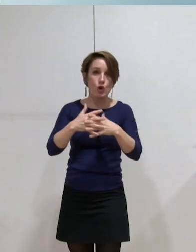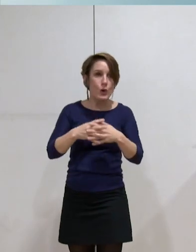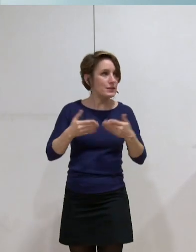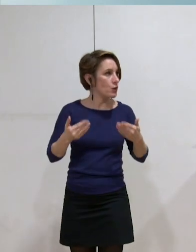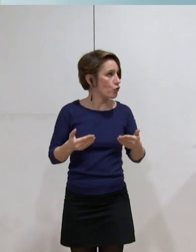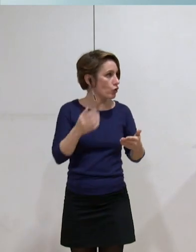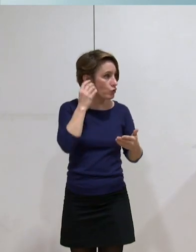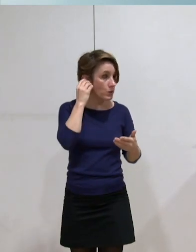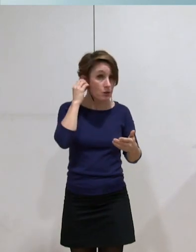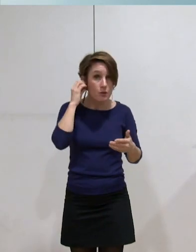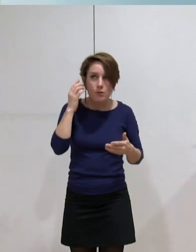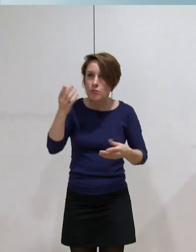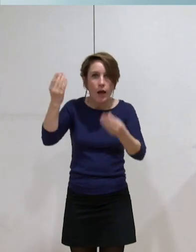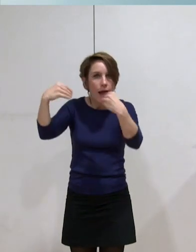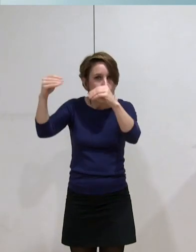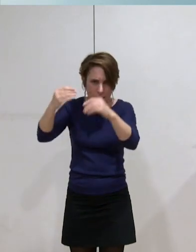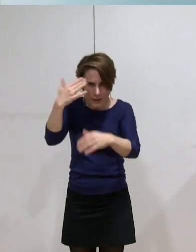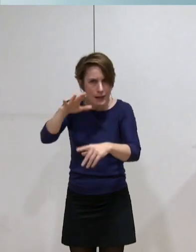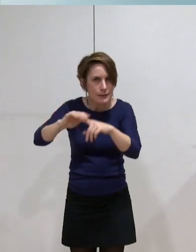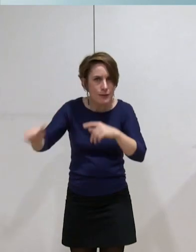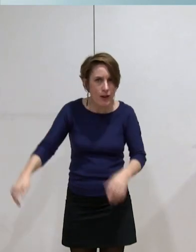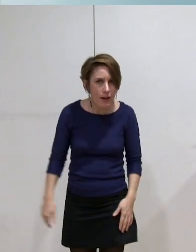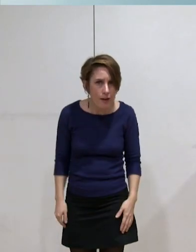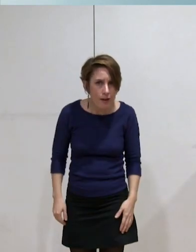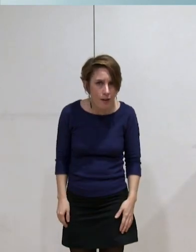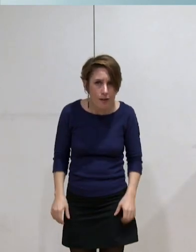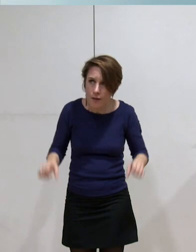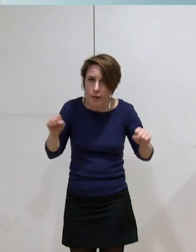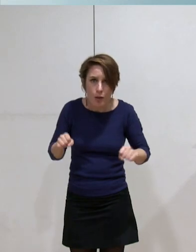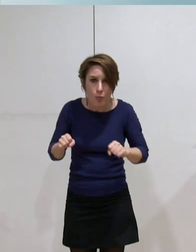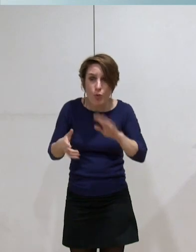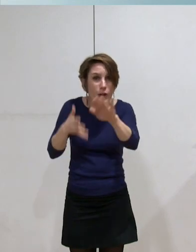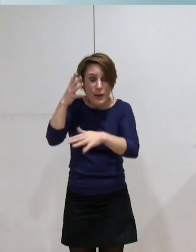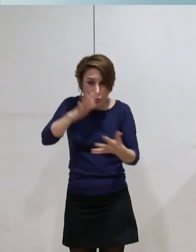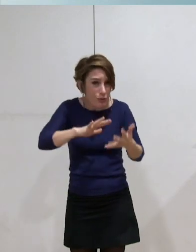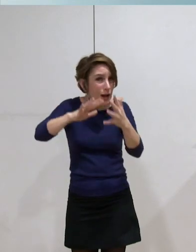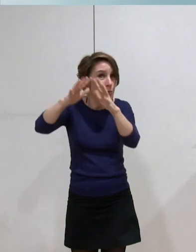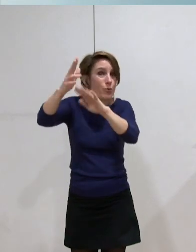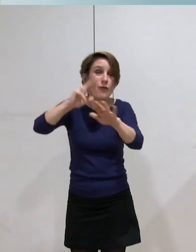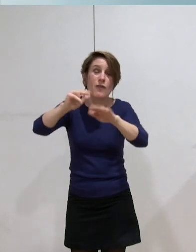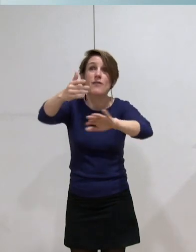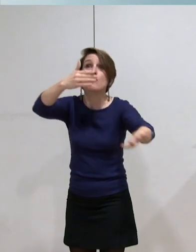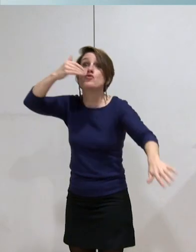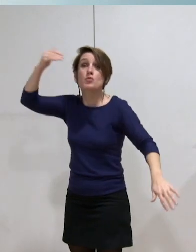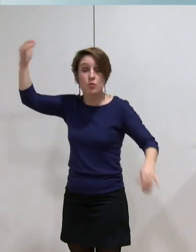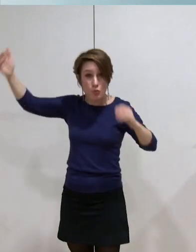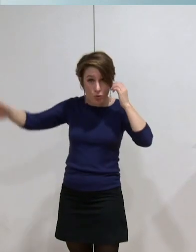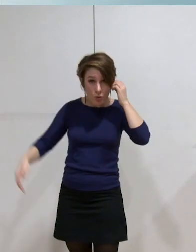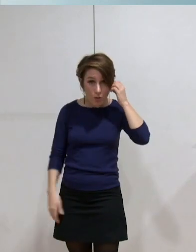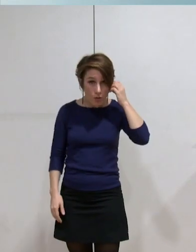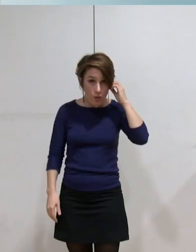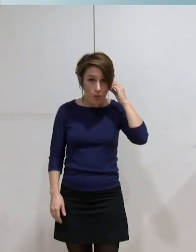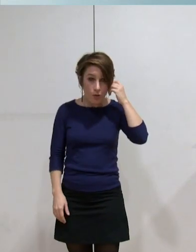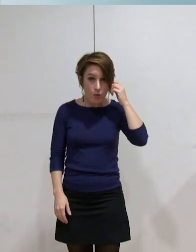les marchands ils savent très bien le faire et sans nul doute demain ils seront de mieux en mieux le faire donc les ces